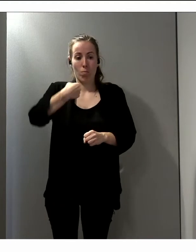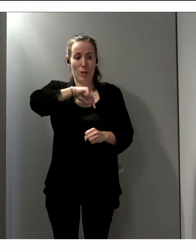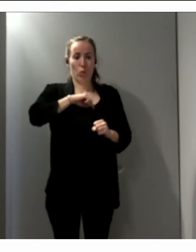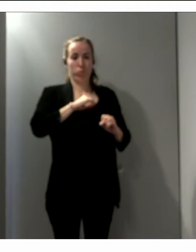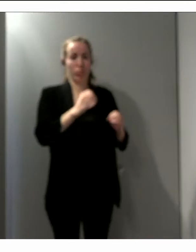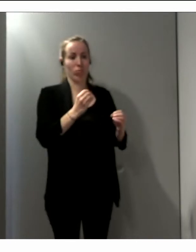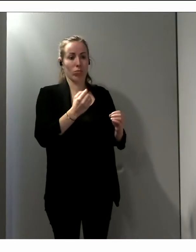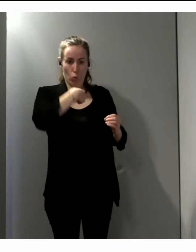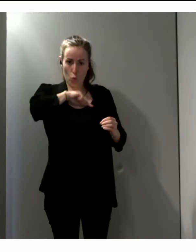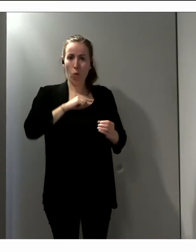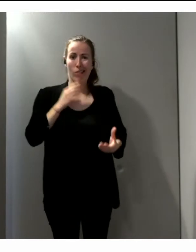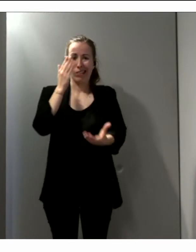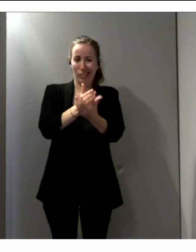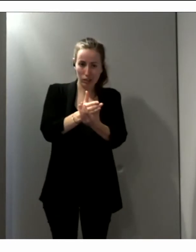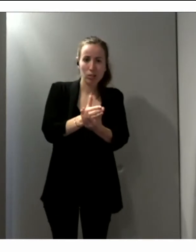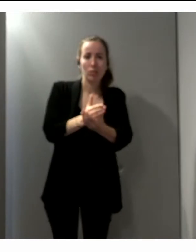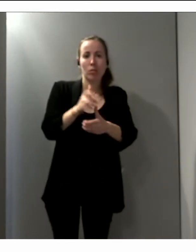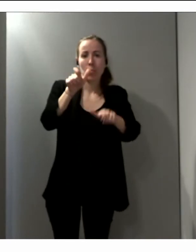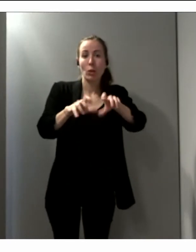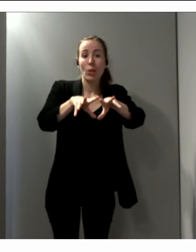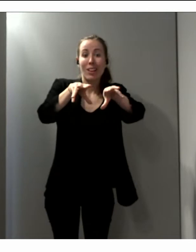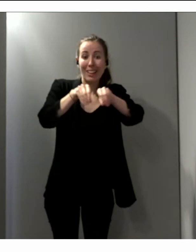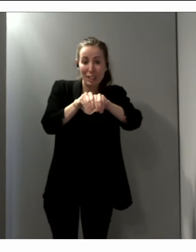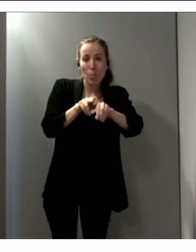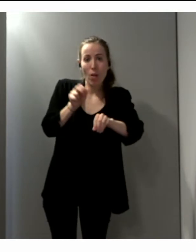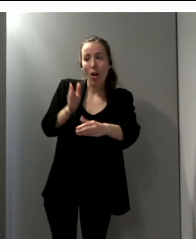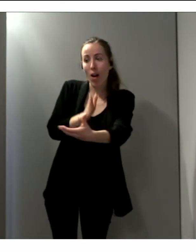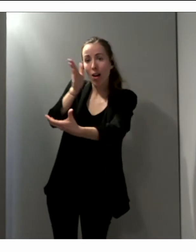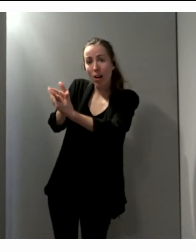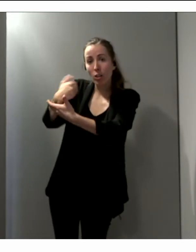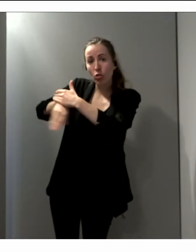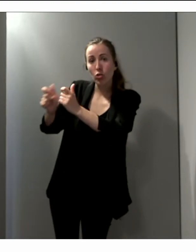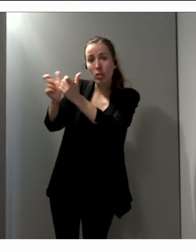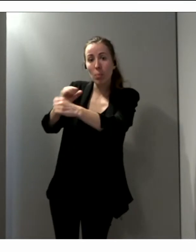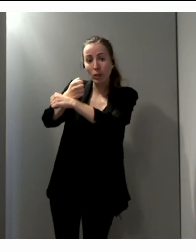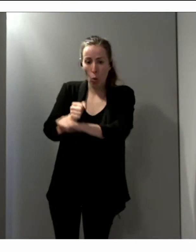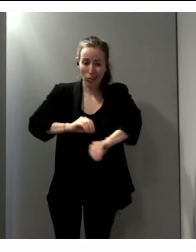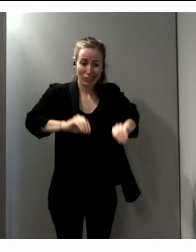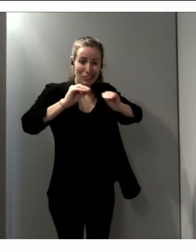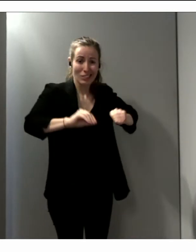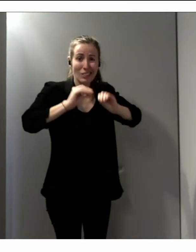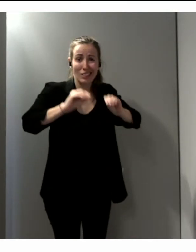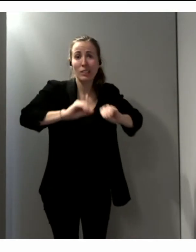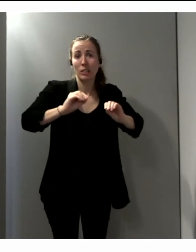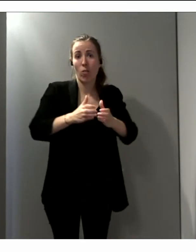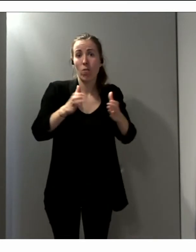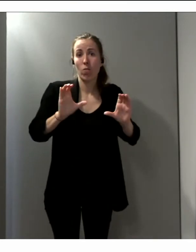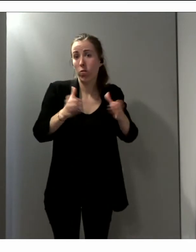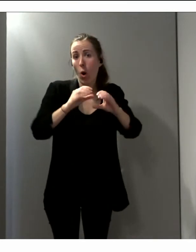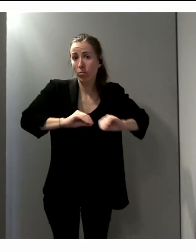nous-mêmes des équipes qui allaient accompagner en détention ces travailleurs, mais